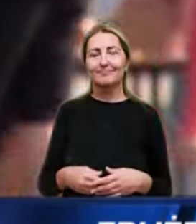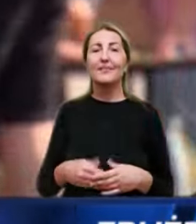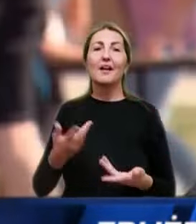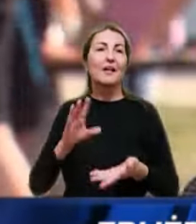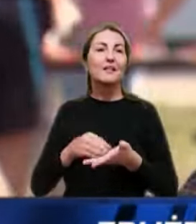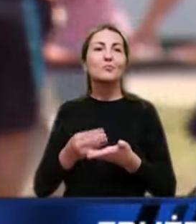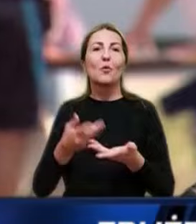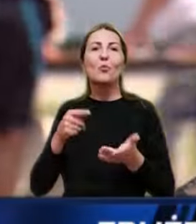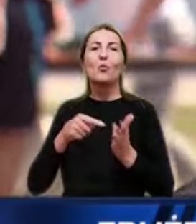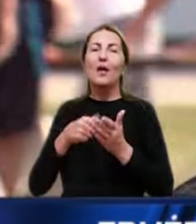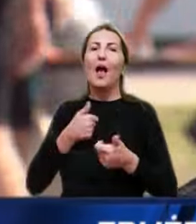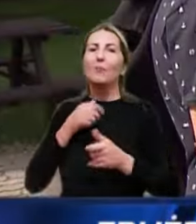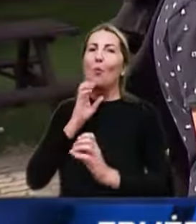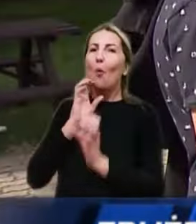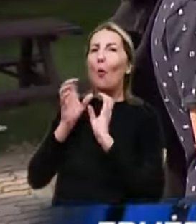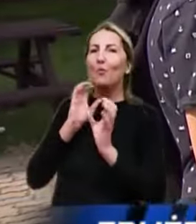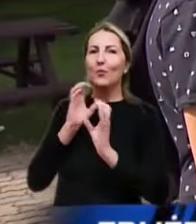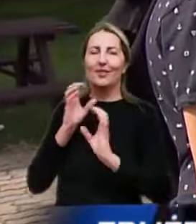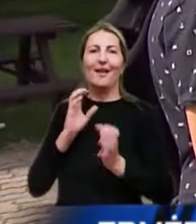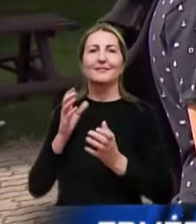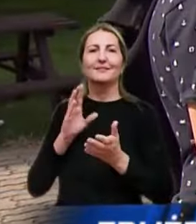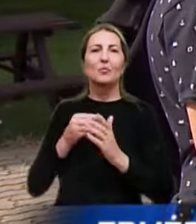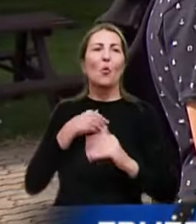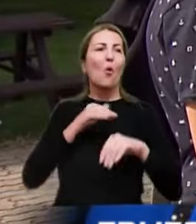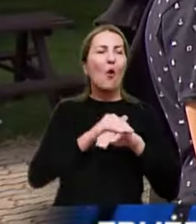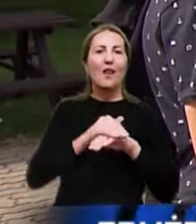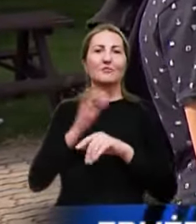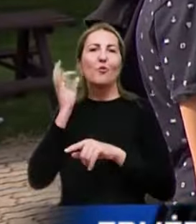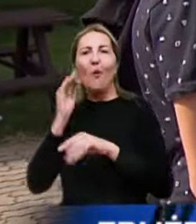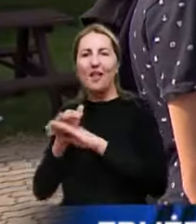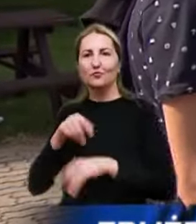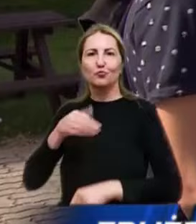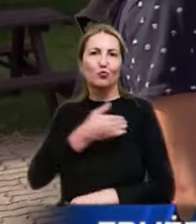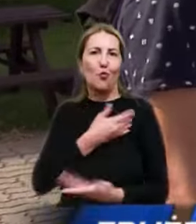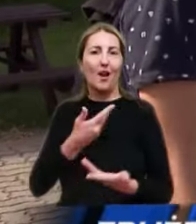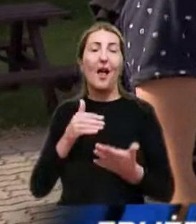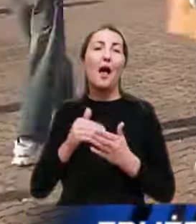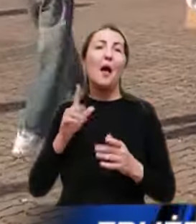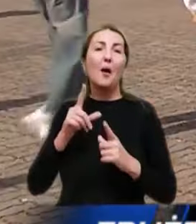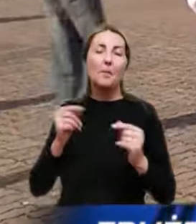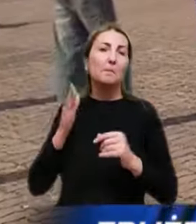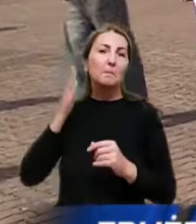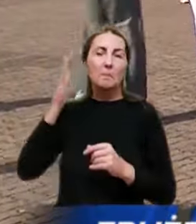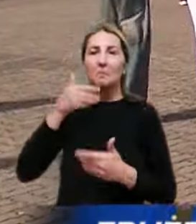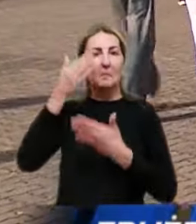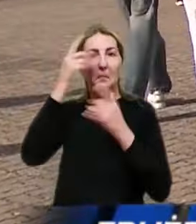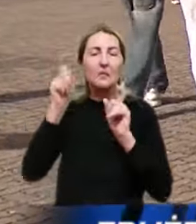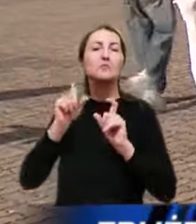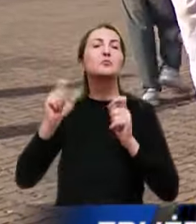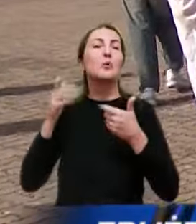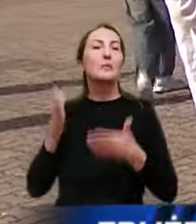do komunikacji pomiędzy kolegami i koleżankami tu w szkole. Nigdy nie wiadomo, co nas tak naprawdę